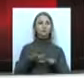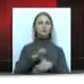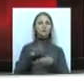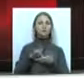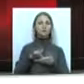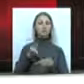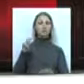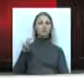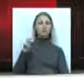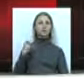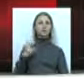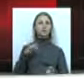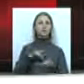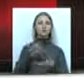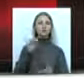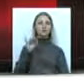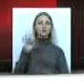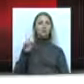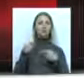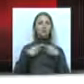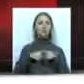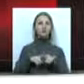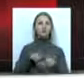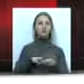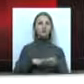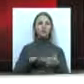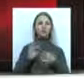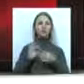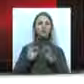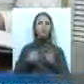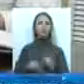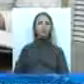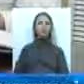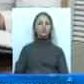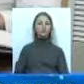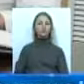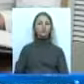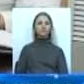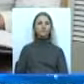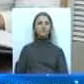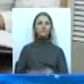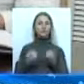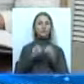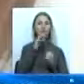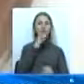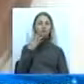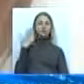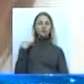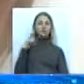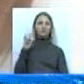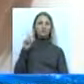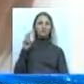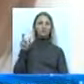та енгізілді. Тақырыпты әріптесім Нұргүл Нұрбайқызы жалғастырады. Дархан Серікұлы осыдан 10 жыл бұрын Қарағанды мемлекеттік